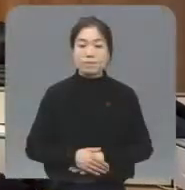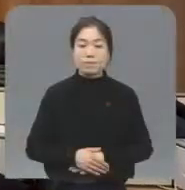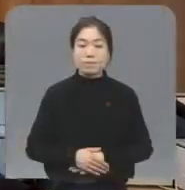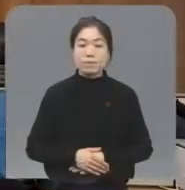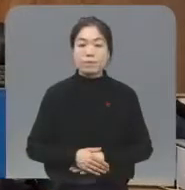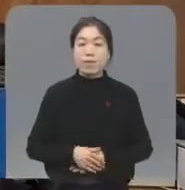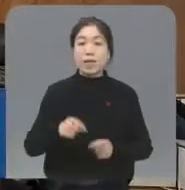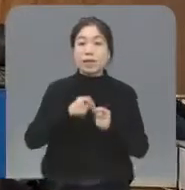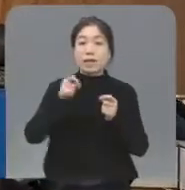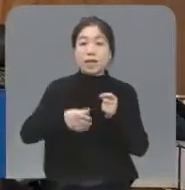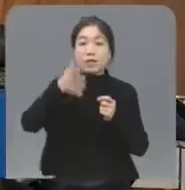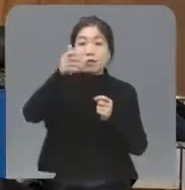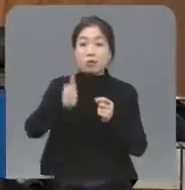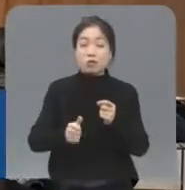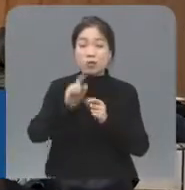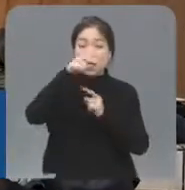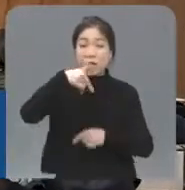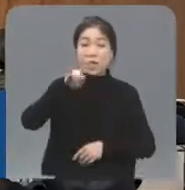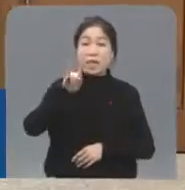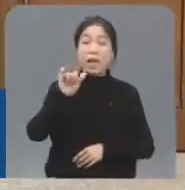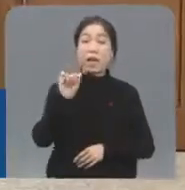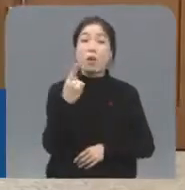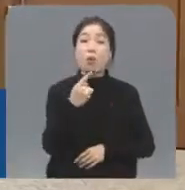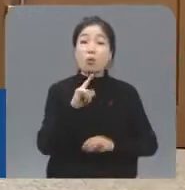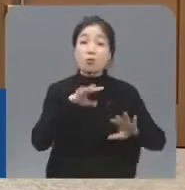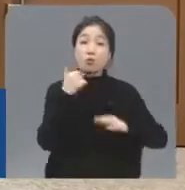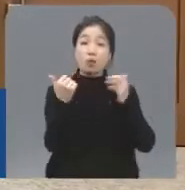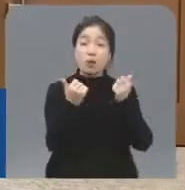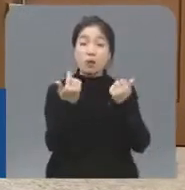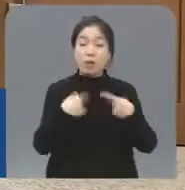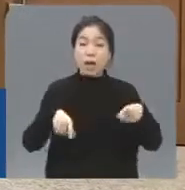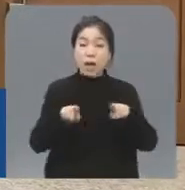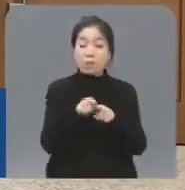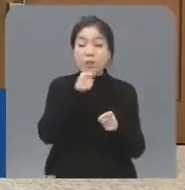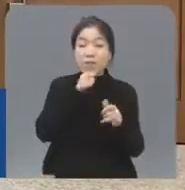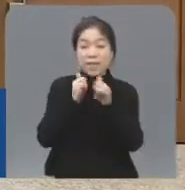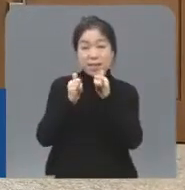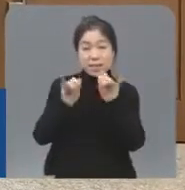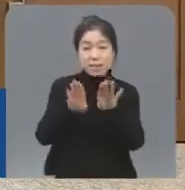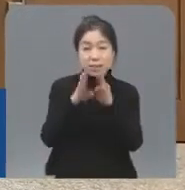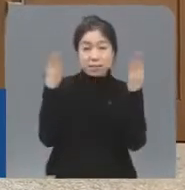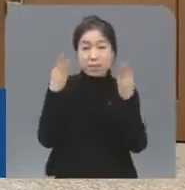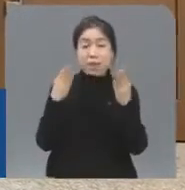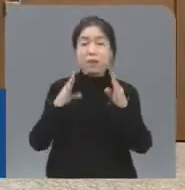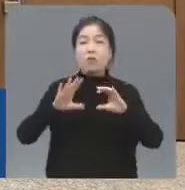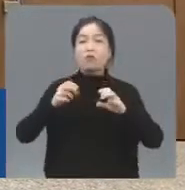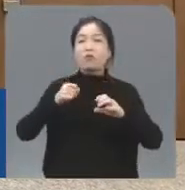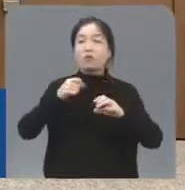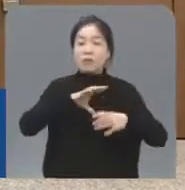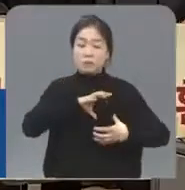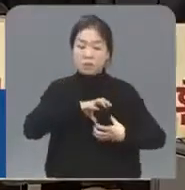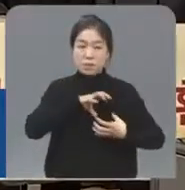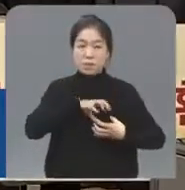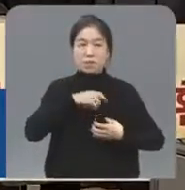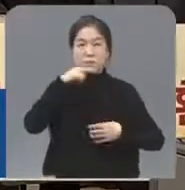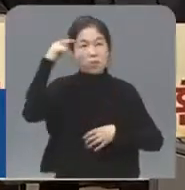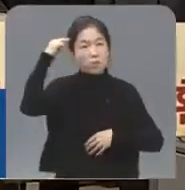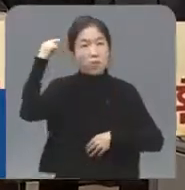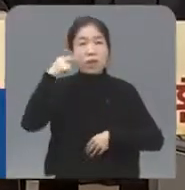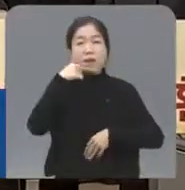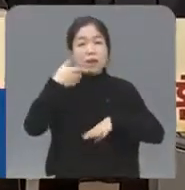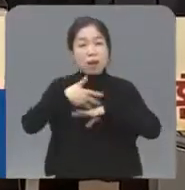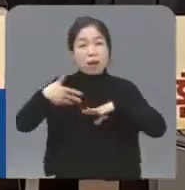유두석, 장성군수가 이계호 국회의원 등과 함께 국회 정론관에서 기자회견을 갖고 국립심뇌혈관센터 장성